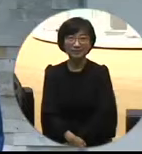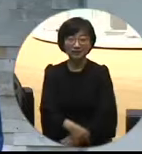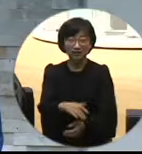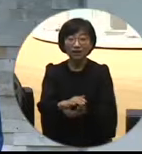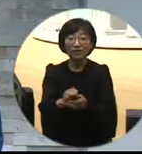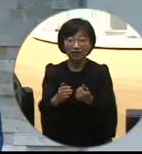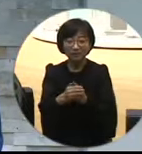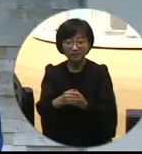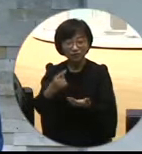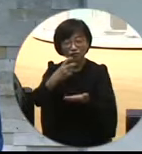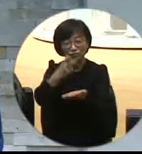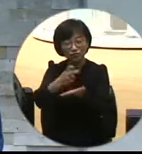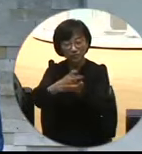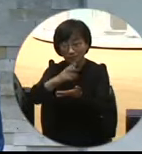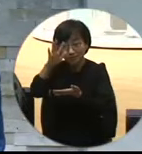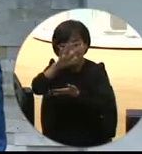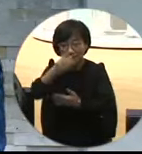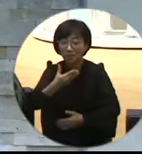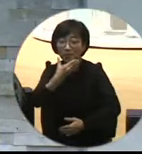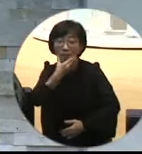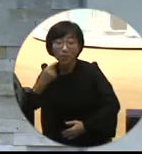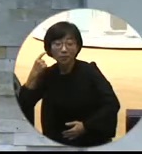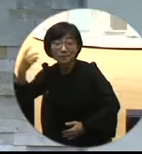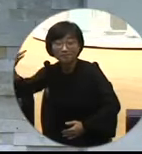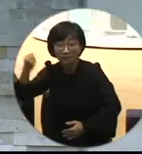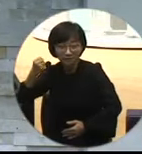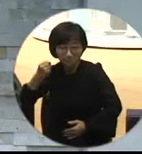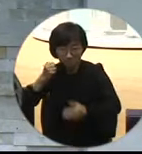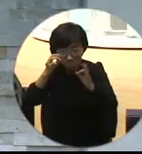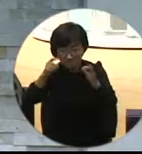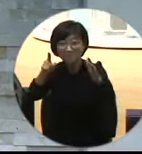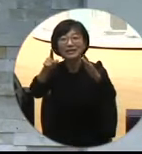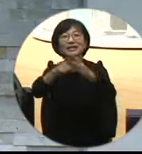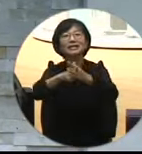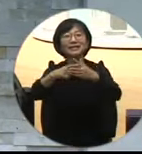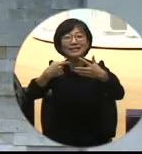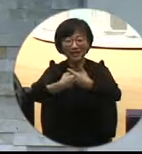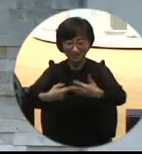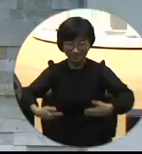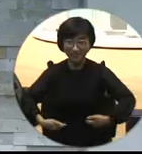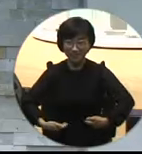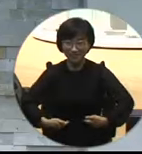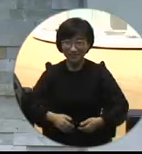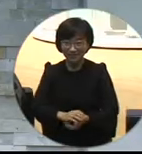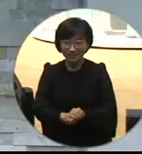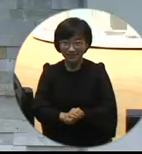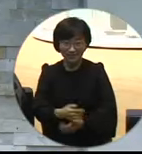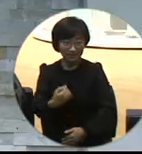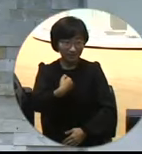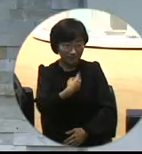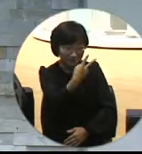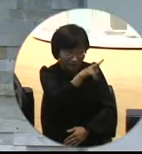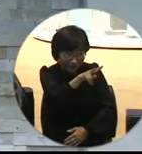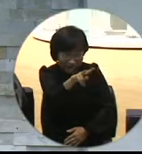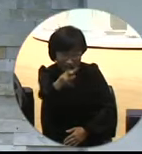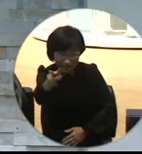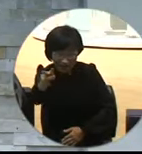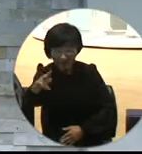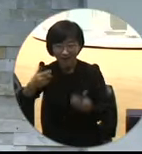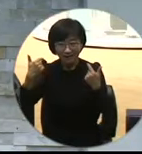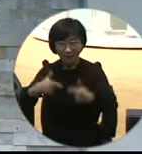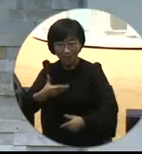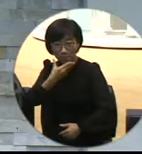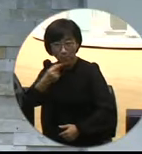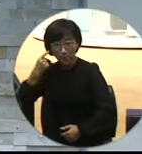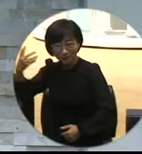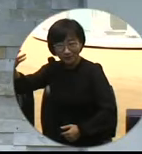복음적 이해입니다. 복음적 이해. 나를 내가 볼 때 다른 사람을 복음의 눈으로